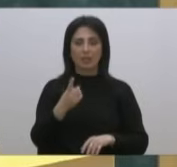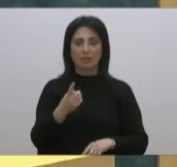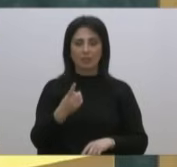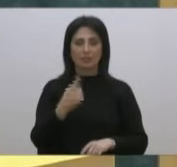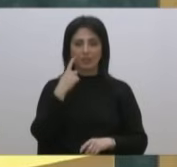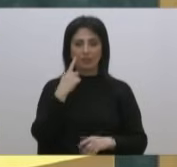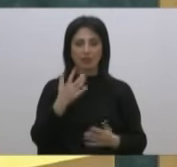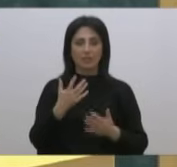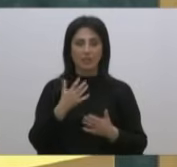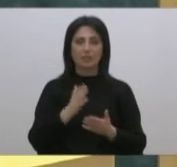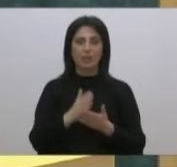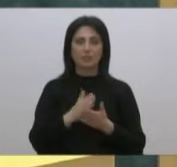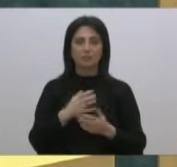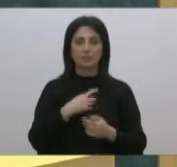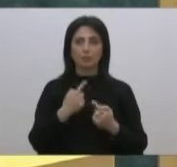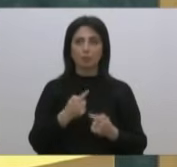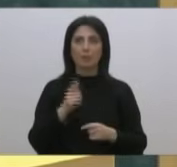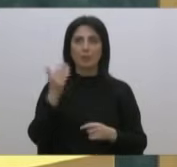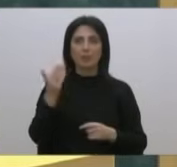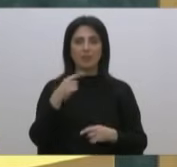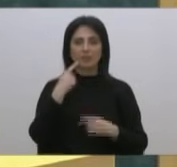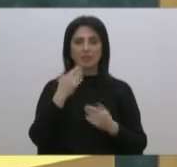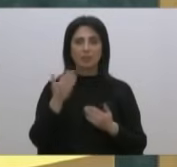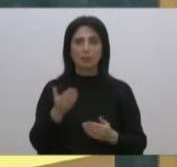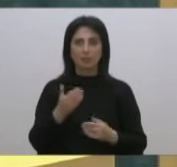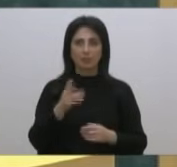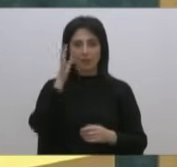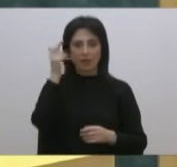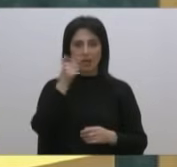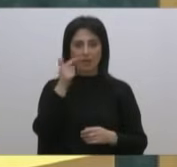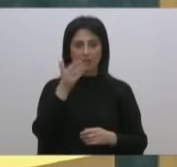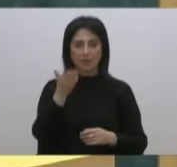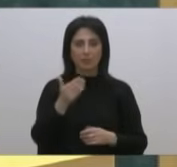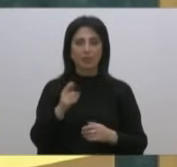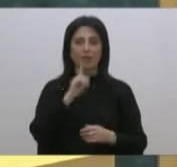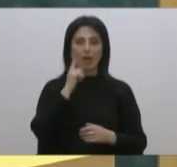erti tvalsazrisit aris mnishnolovani. Man isaubra ganatlebaze,